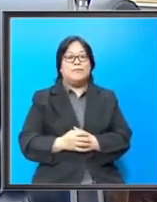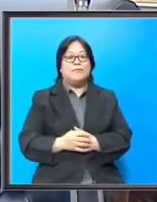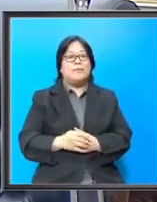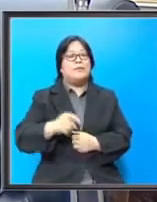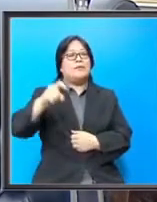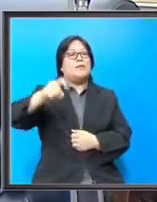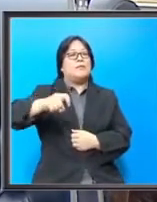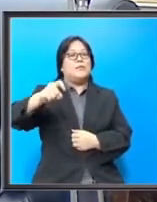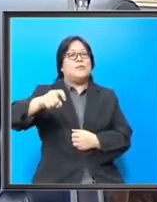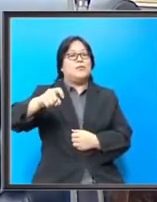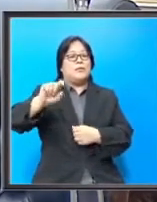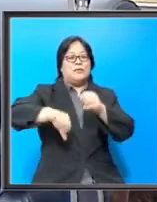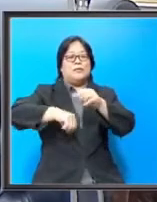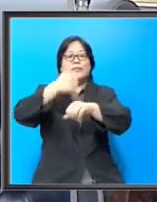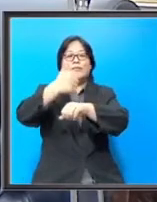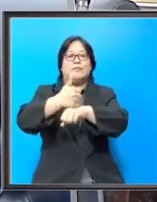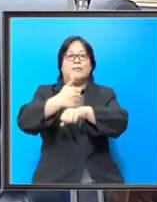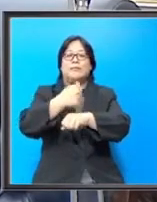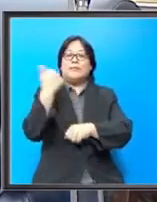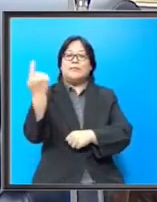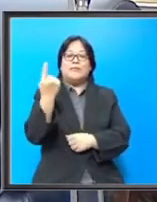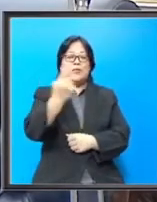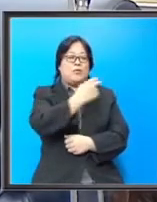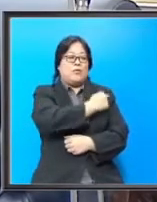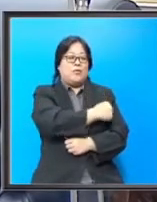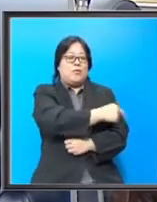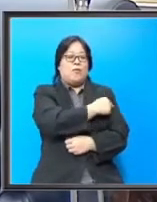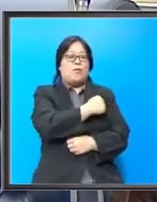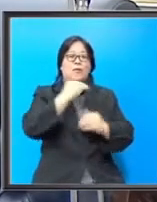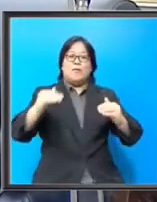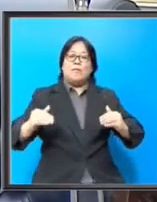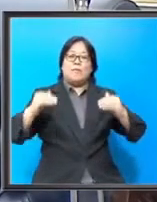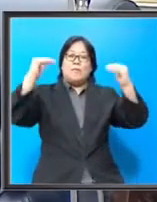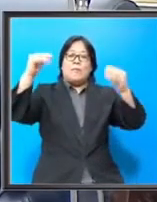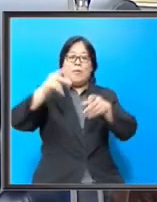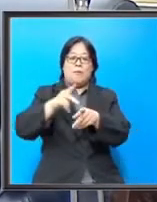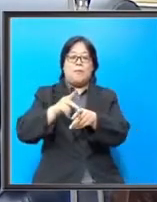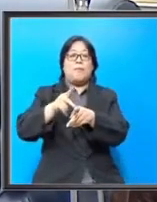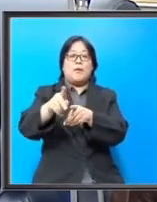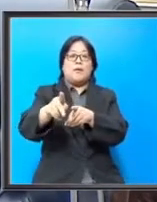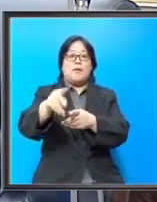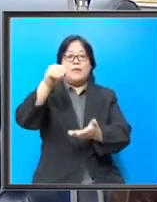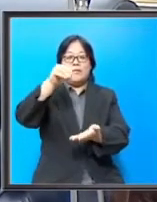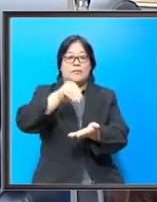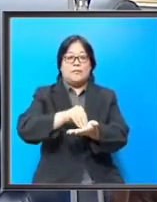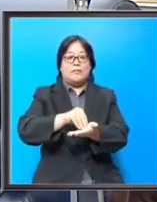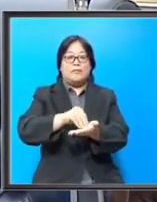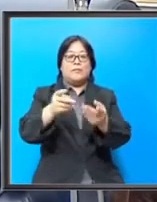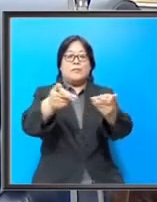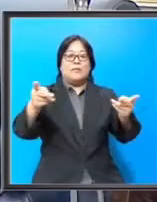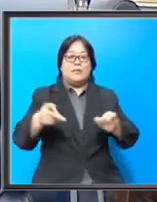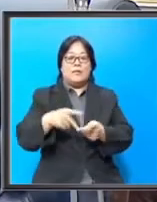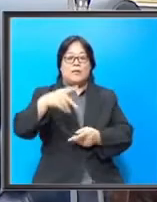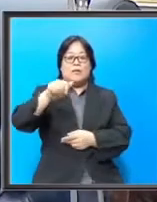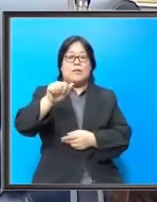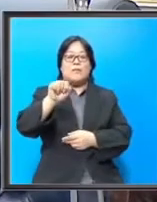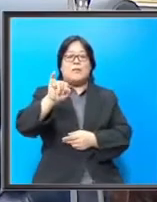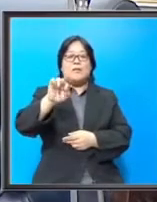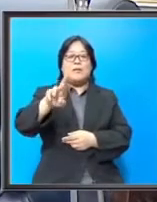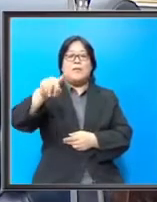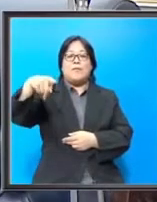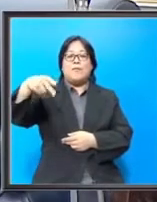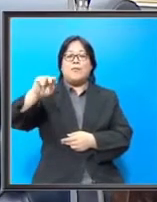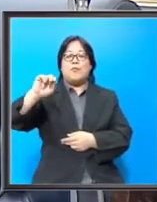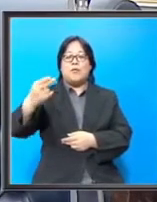keperluan mewujudkan sebuah Hospital bertaraf aka addy kawasan Pasir Putih